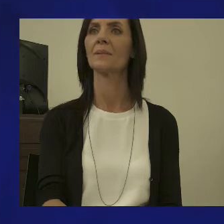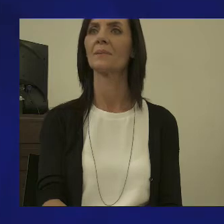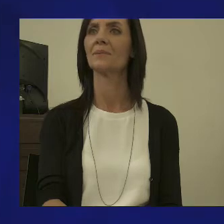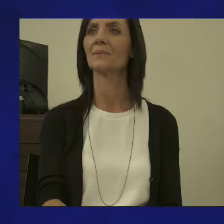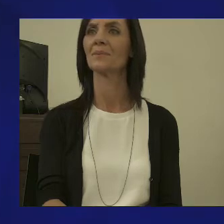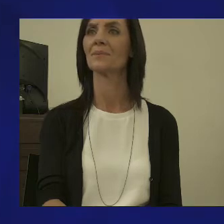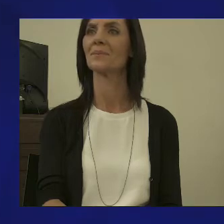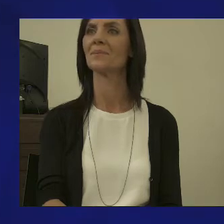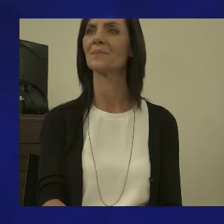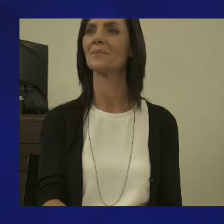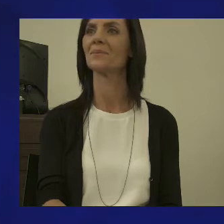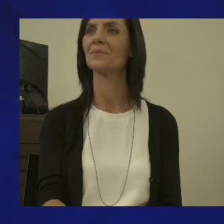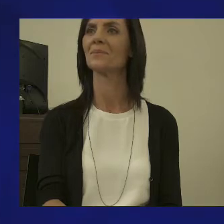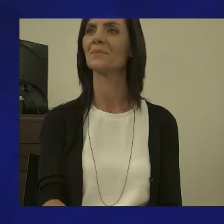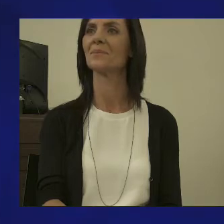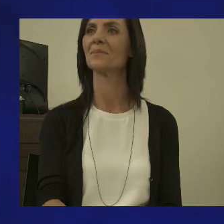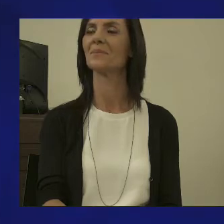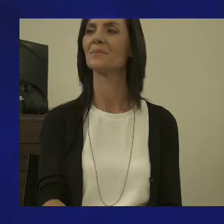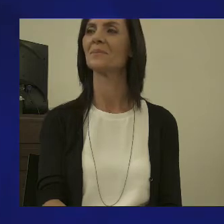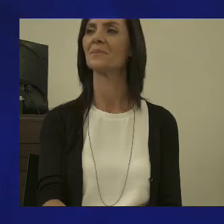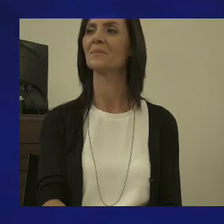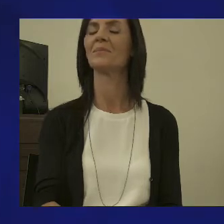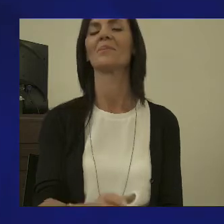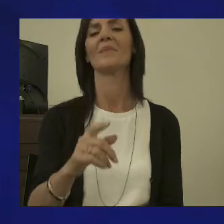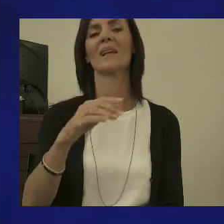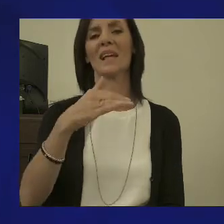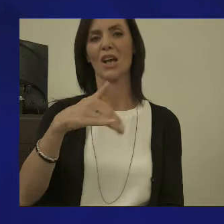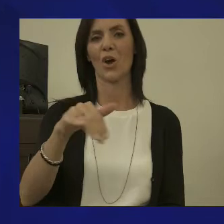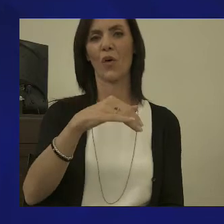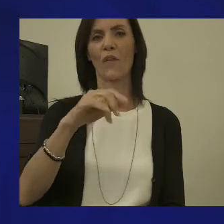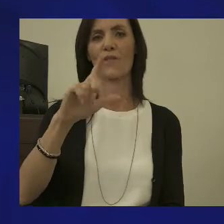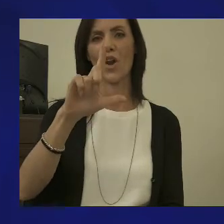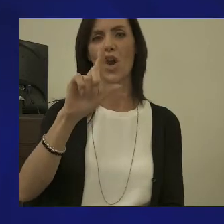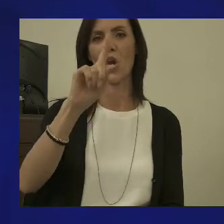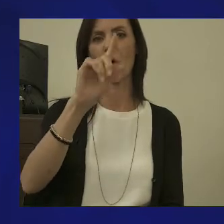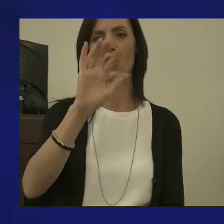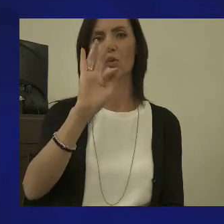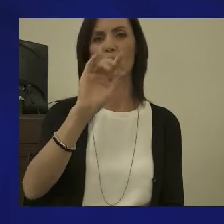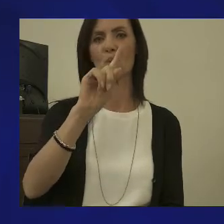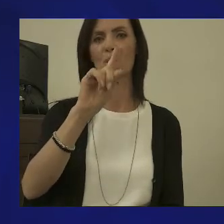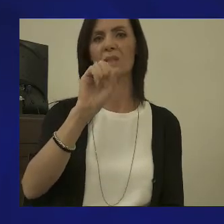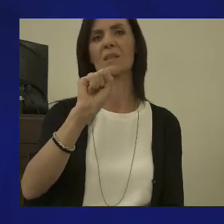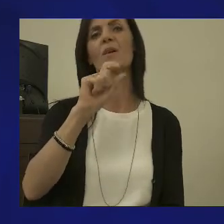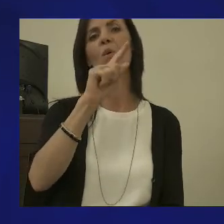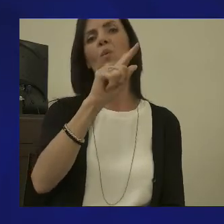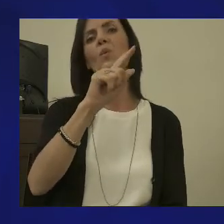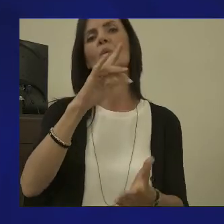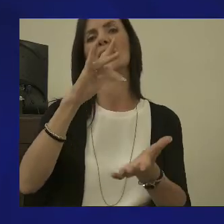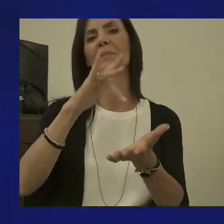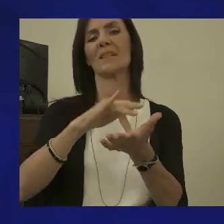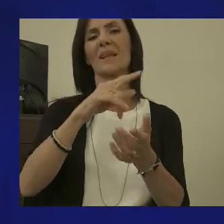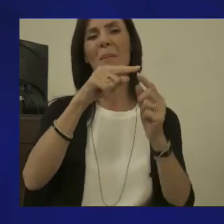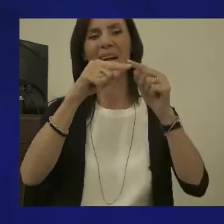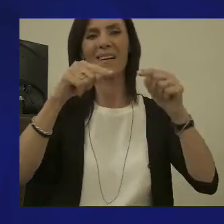הוא צריך להקליט ולכל פעם... תקשיבו, רחוב לוטוס, לפי הבנתי, נמצא בקו